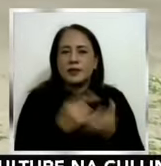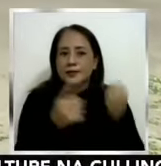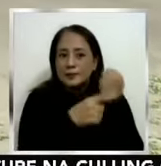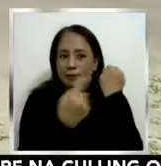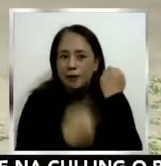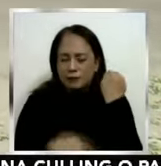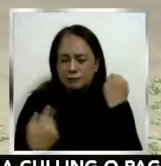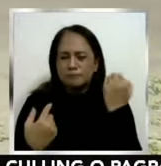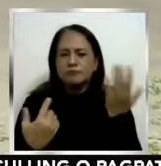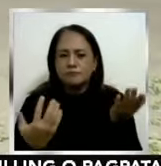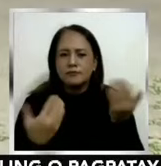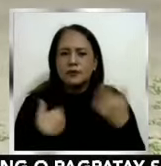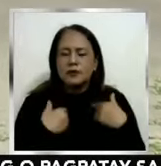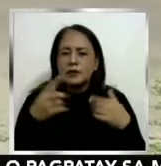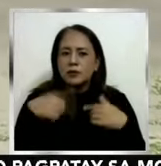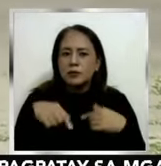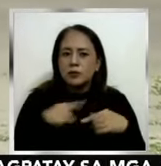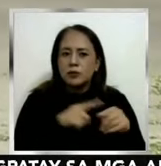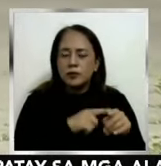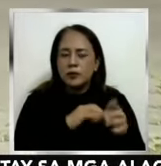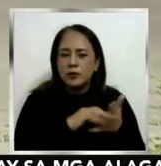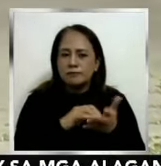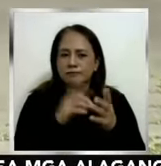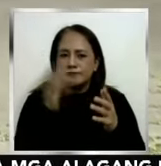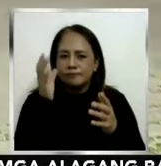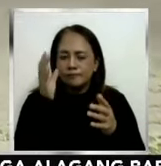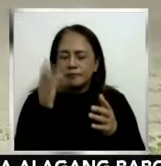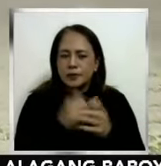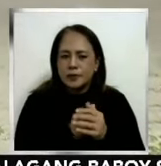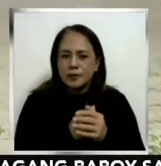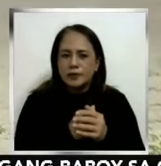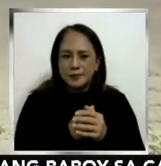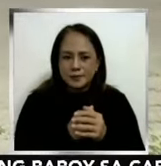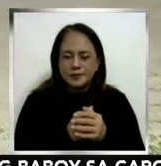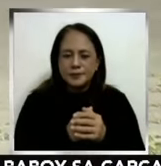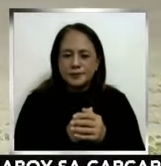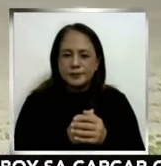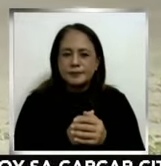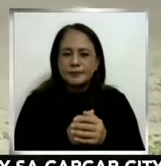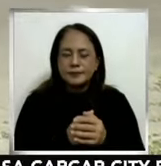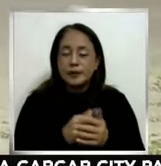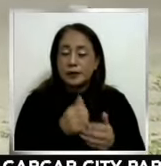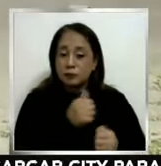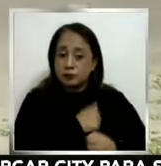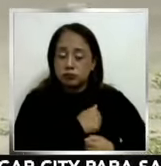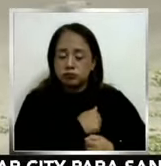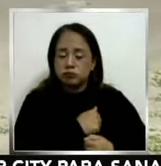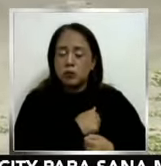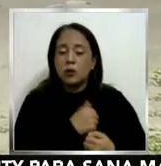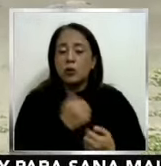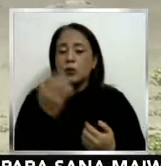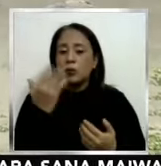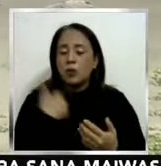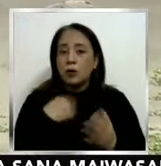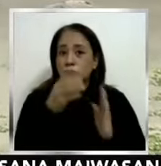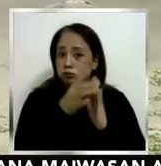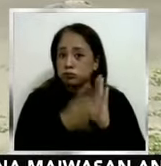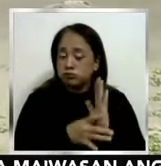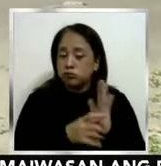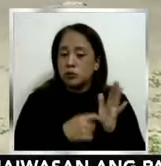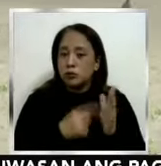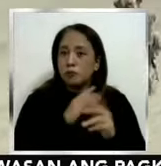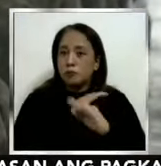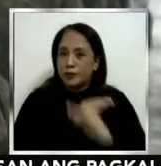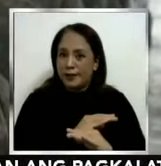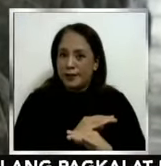areas, for us to exercise this concept. The mission of the AFP, as our constitutional mandate, is to protect the sovereignty of